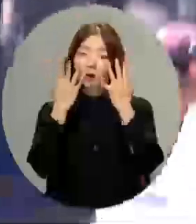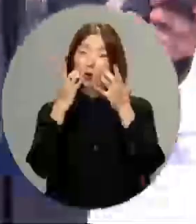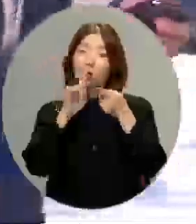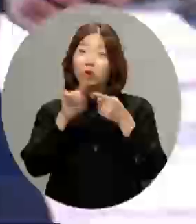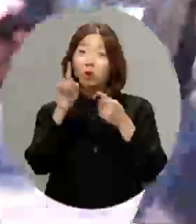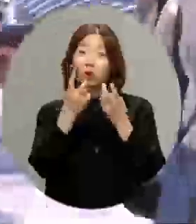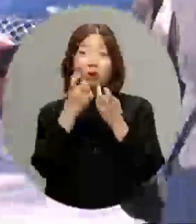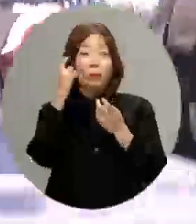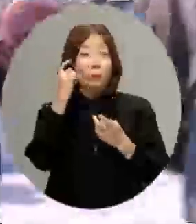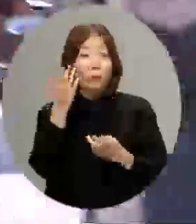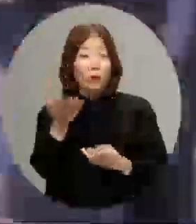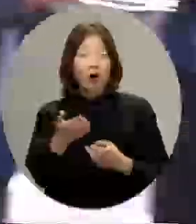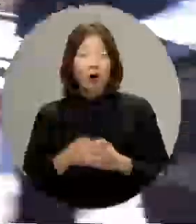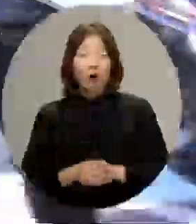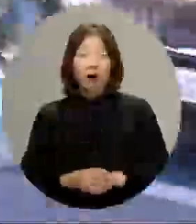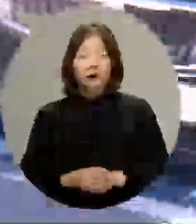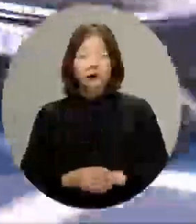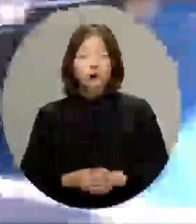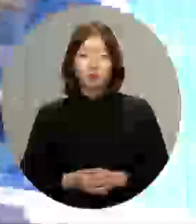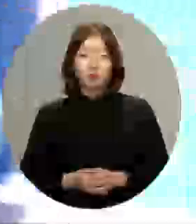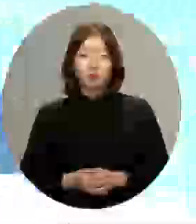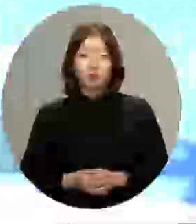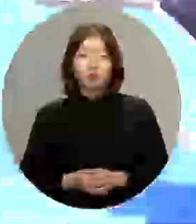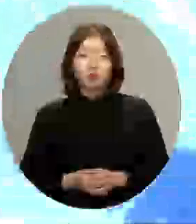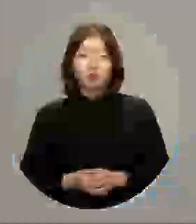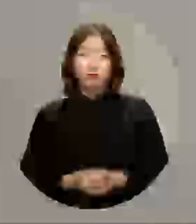이 부분에 대해서 어떻게 보시나요?